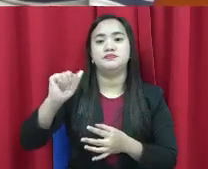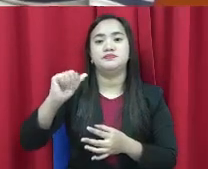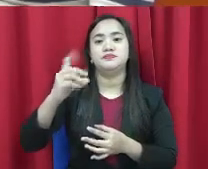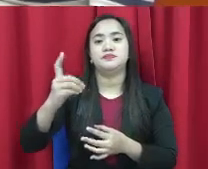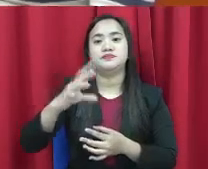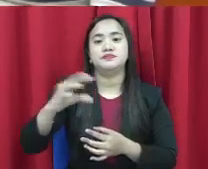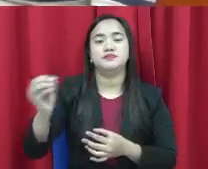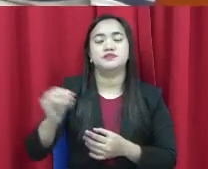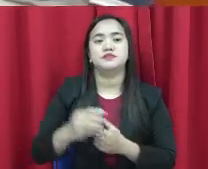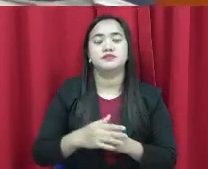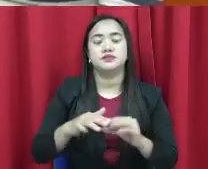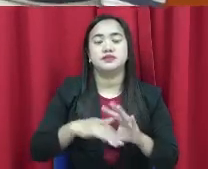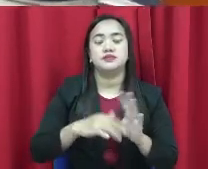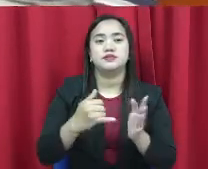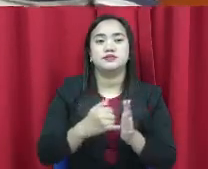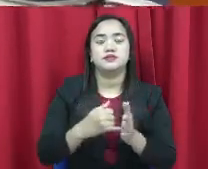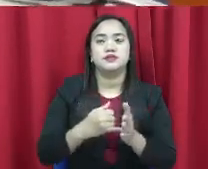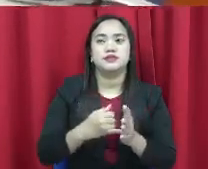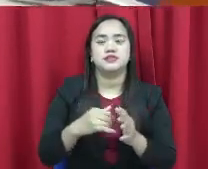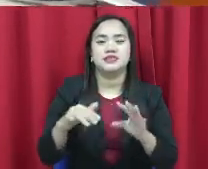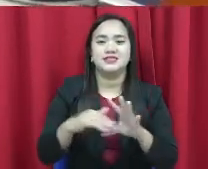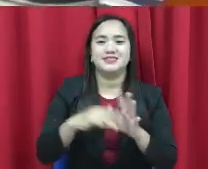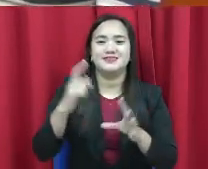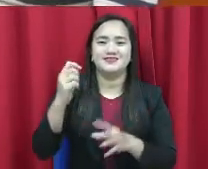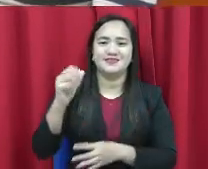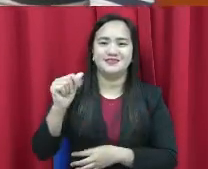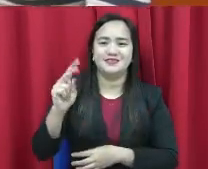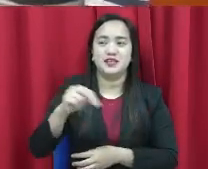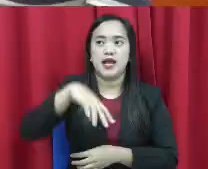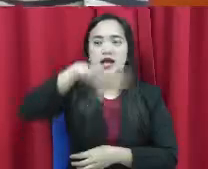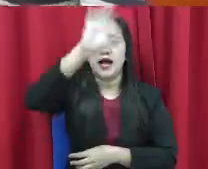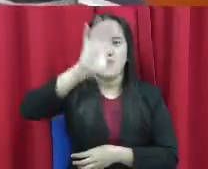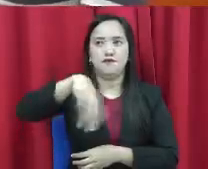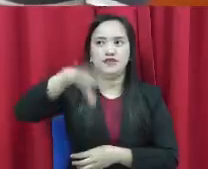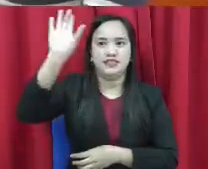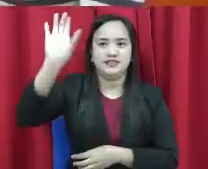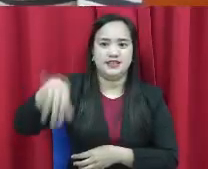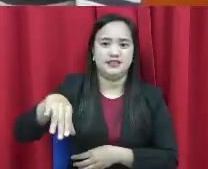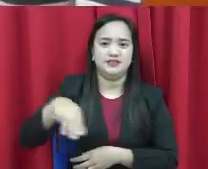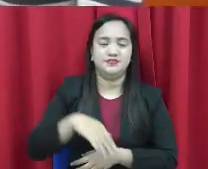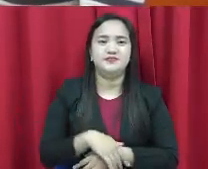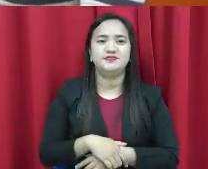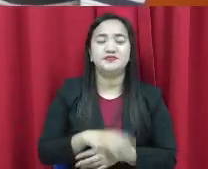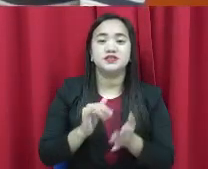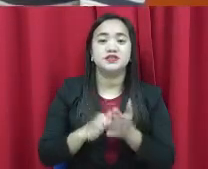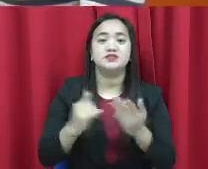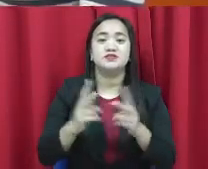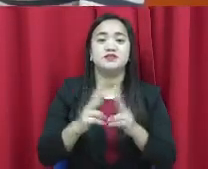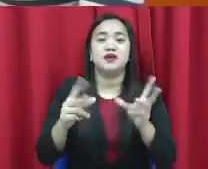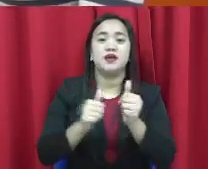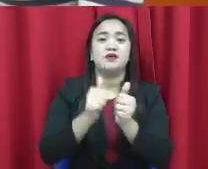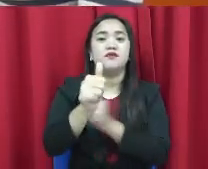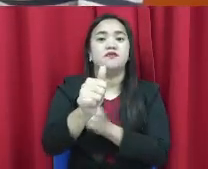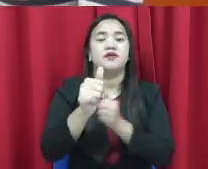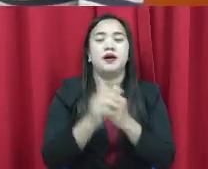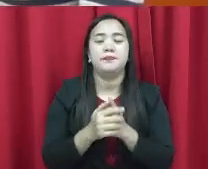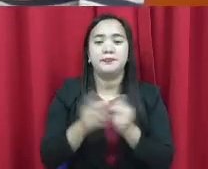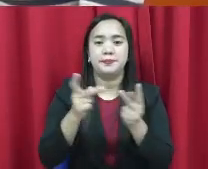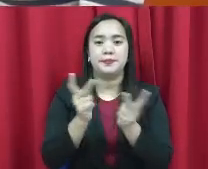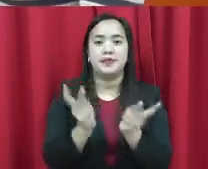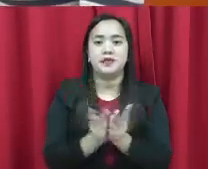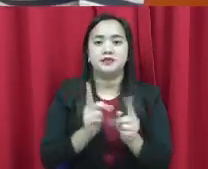nasa dito sa tansa oh ' ba iba't ibang Oo ba't malayo talaga oo meron